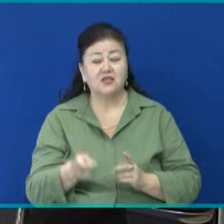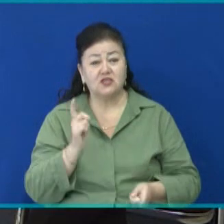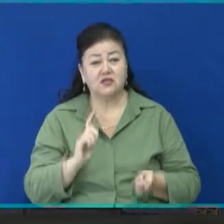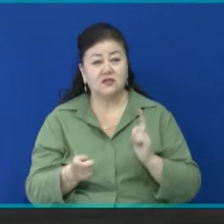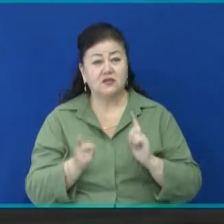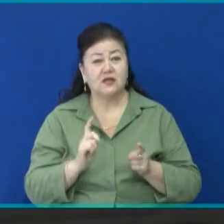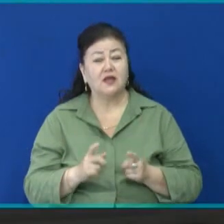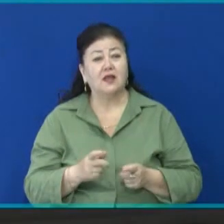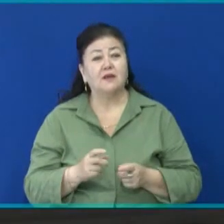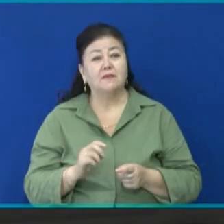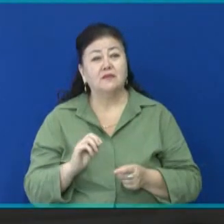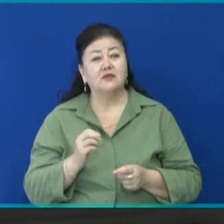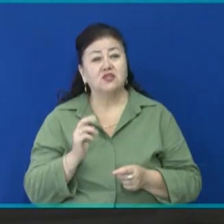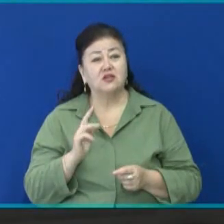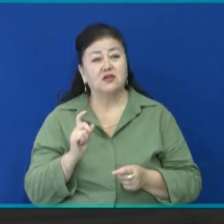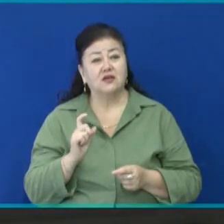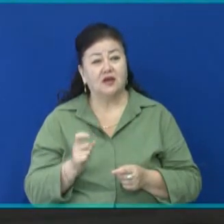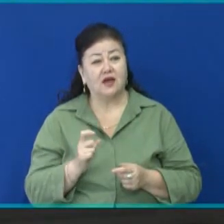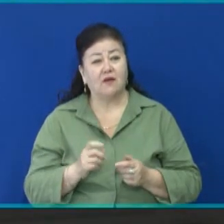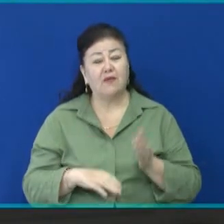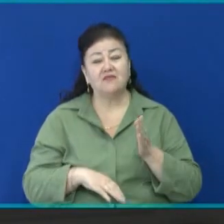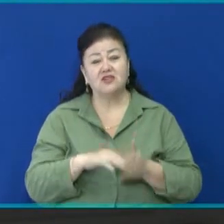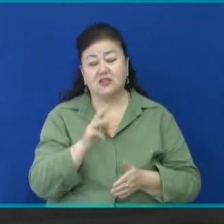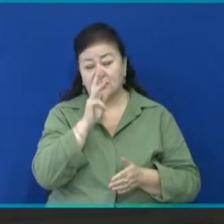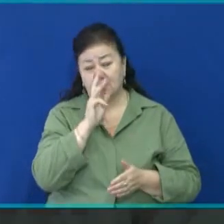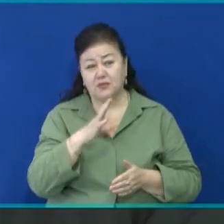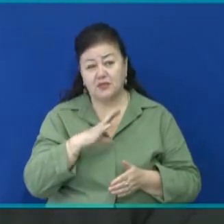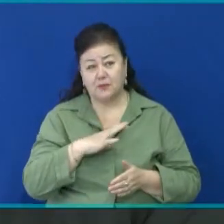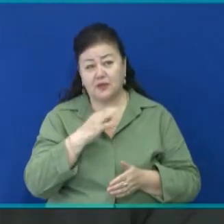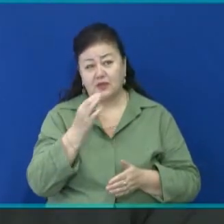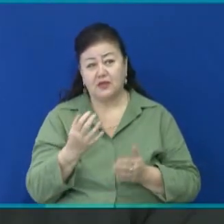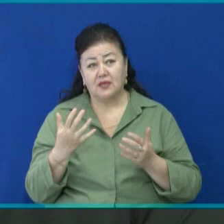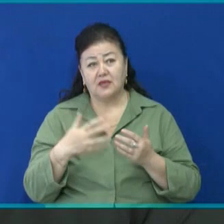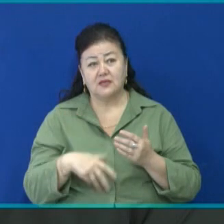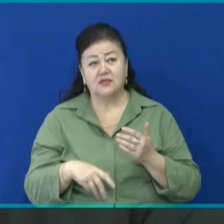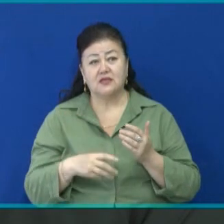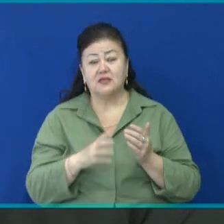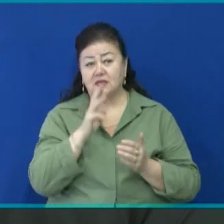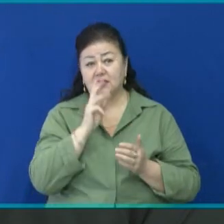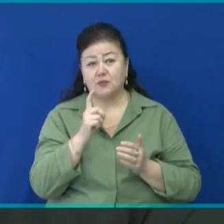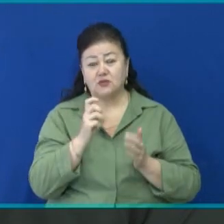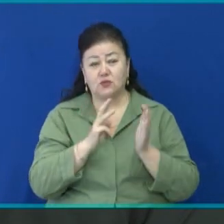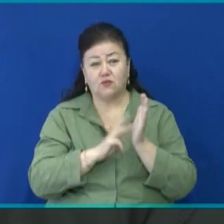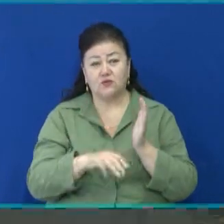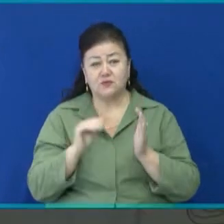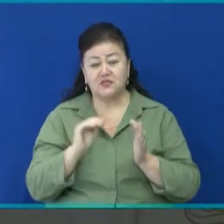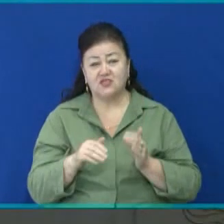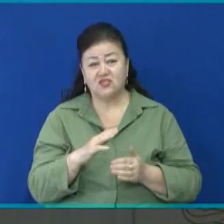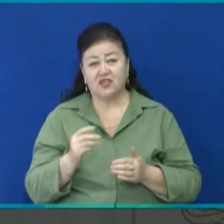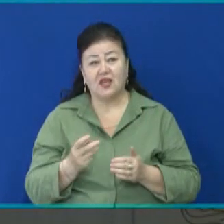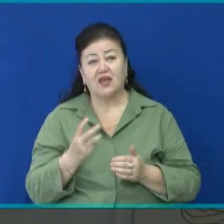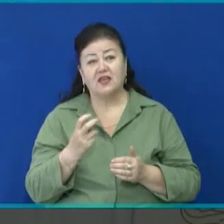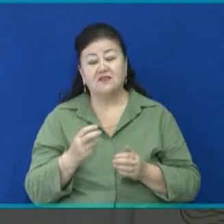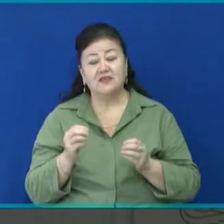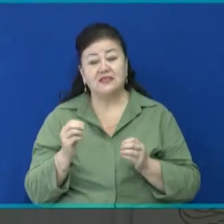коммунэнерго қызметкерлерінің жалақысын көтеру тақырыбы қозғалды. Кәсіпорындағы орташа жалақы 180 мың теңгені құрайды. Алдағы уақытта оны